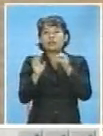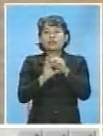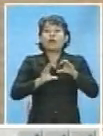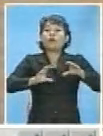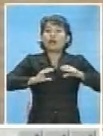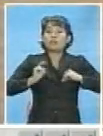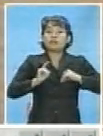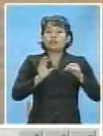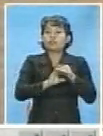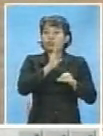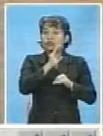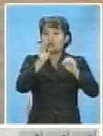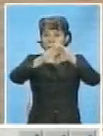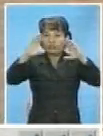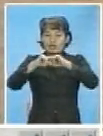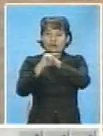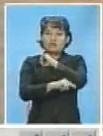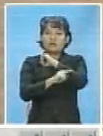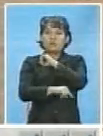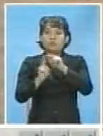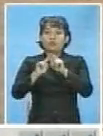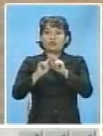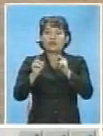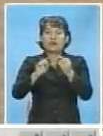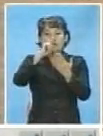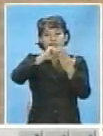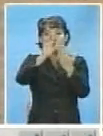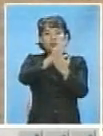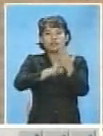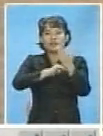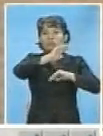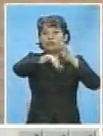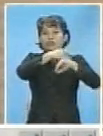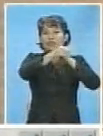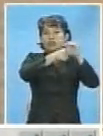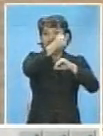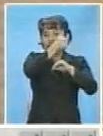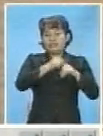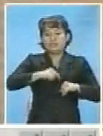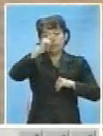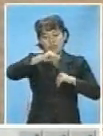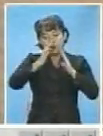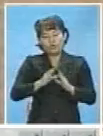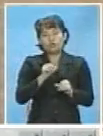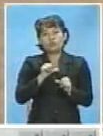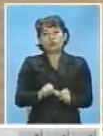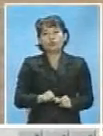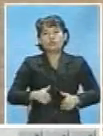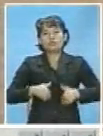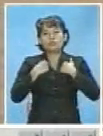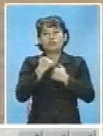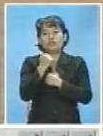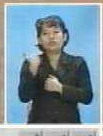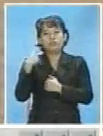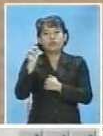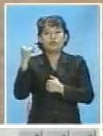ฐบาลทุจริตคอร์รัปชันหากทำให้ประเทศชาติรุ่งเรืองประชาชนกินดีอยู่ดีและตนเองได้รับประโยชน์ด้วย